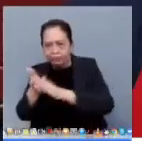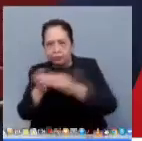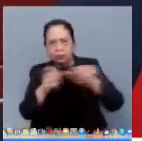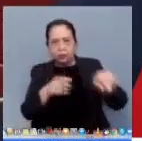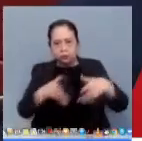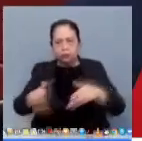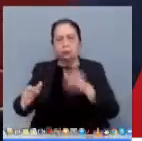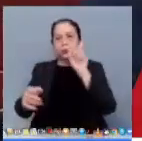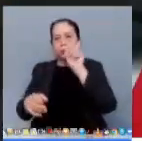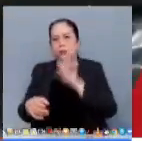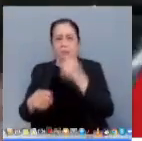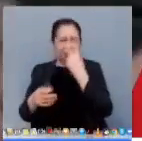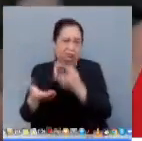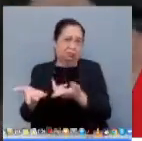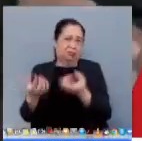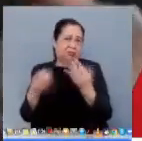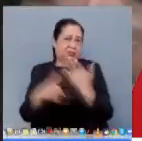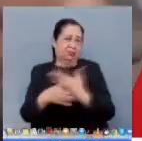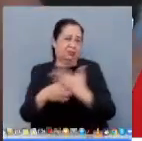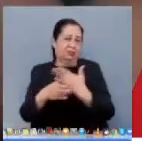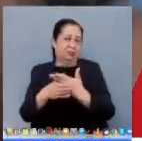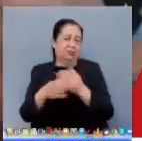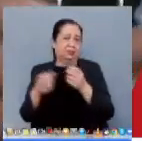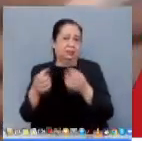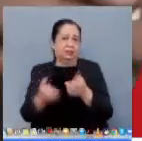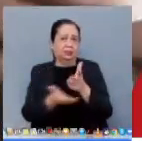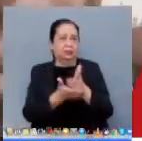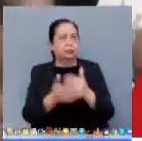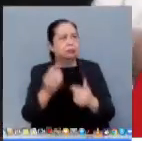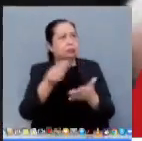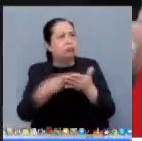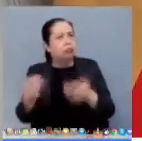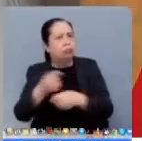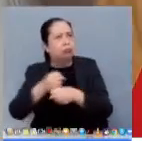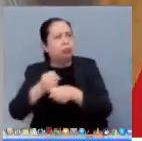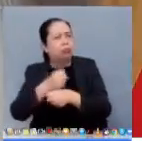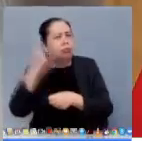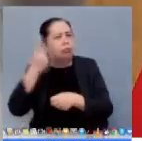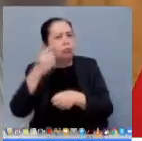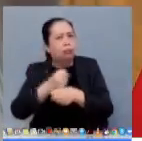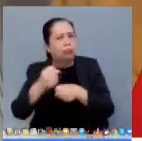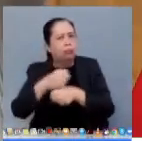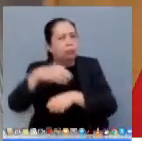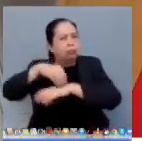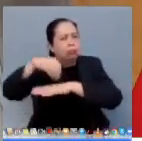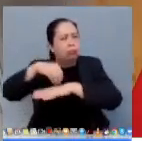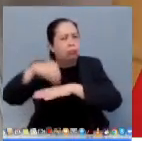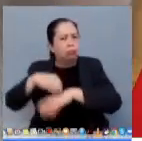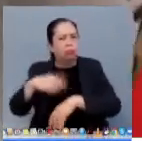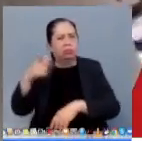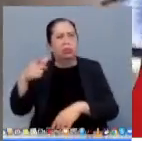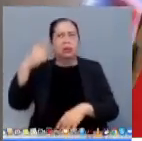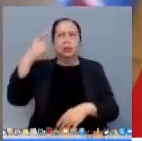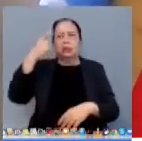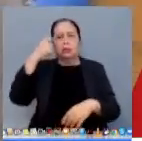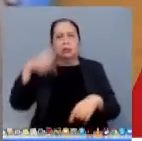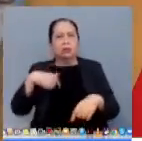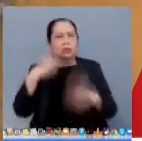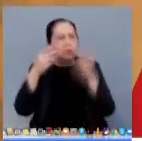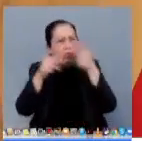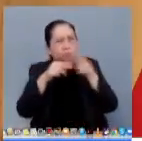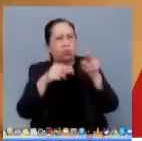dami nakahambaling na sasakyan. Bumili lang po ako ng kape dyan sa tindahan. Ano to kasi, sir? May kinuha lang po ako sandali.